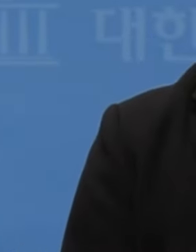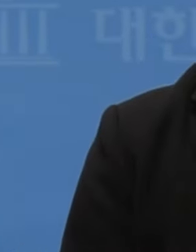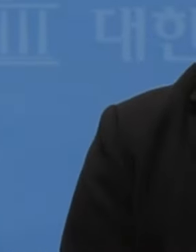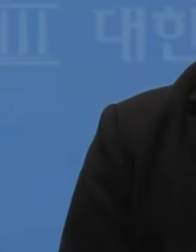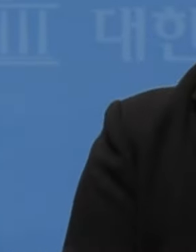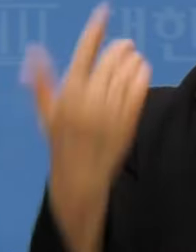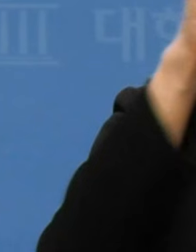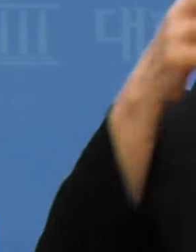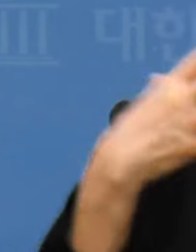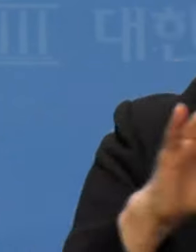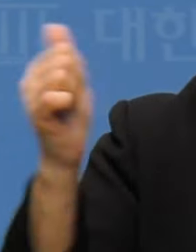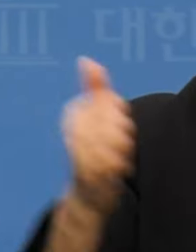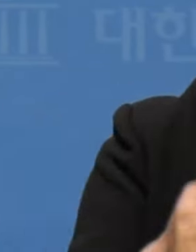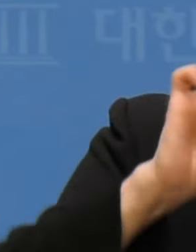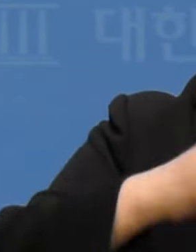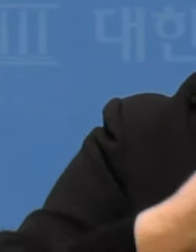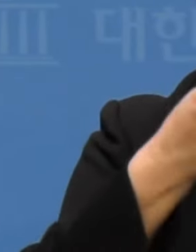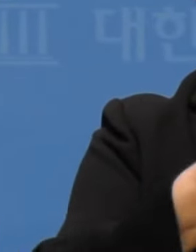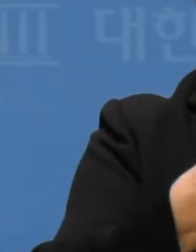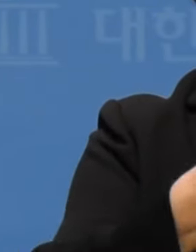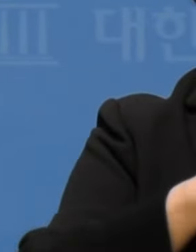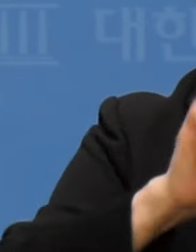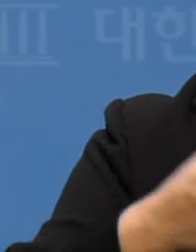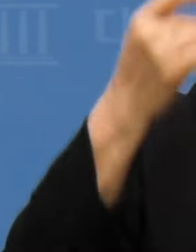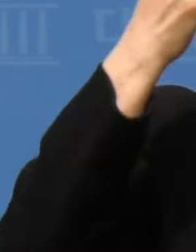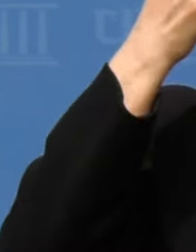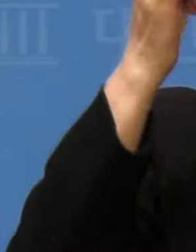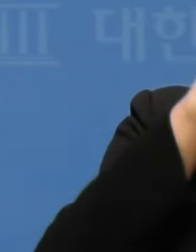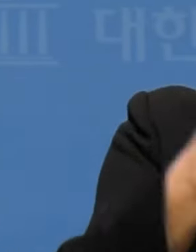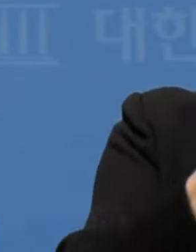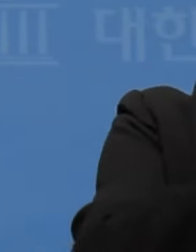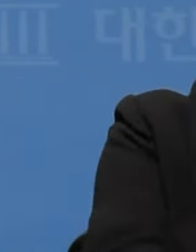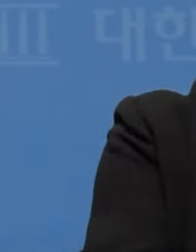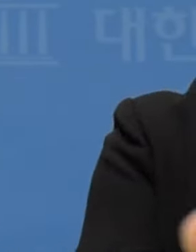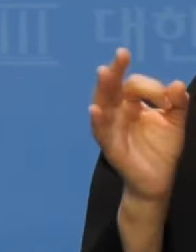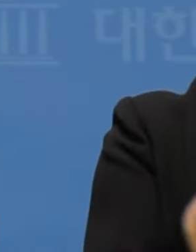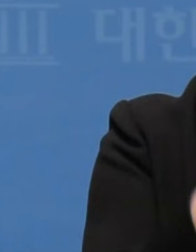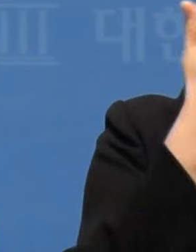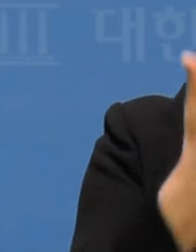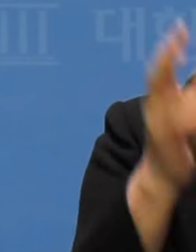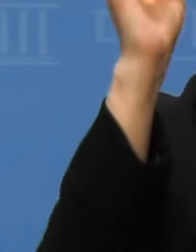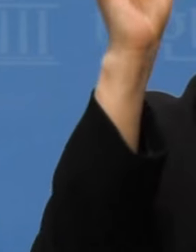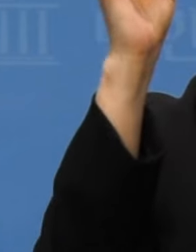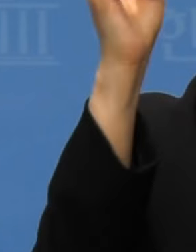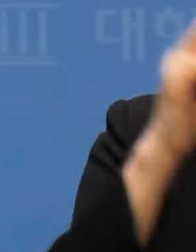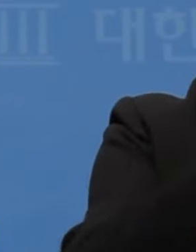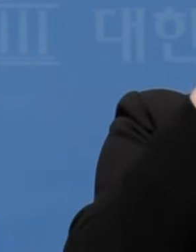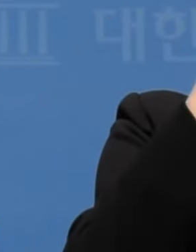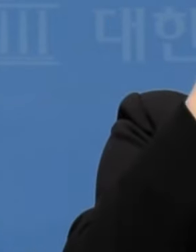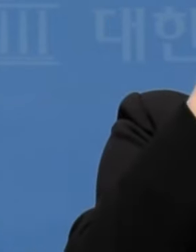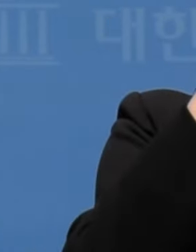지난 정부와 국회는 스스로 판단하고 스스로 생각하는 능력을 상실한 게 아닌가 의심이 들